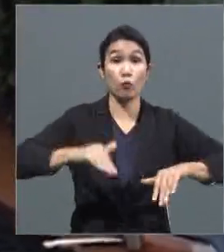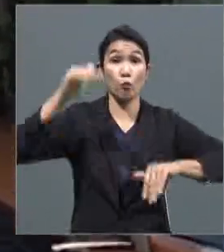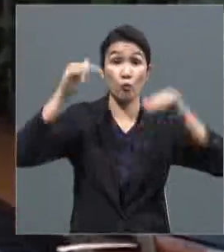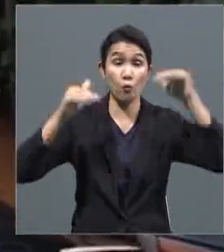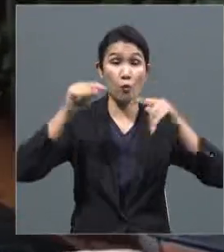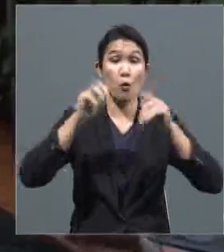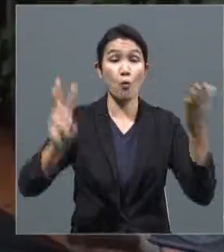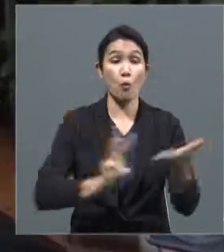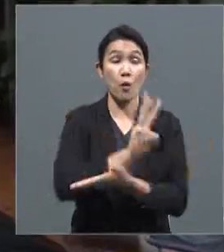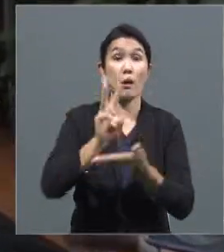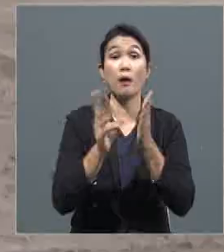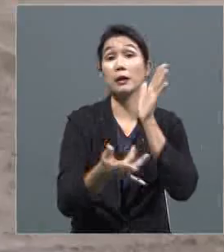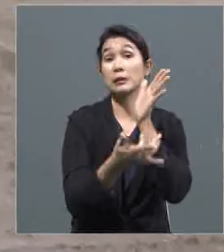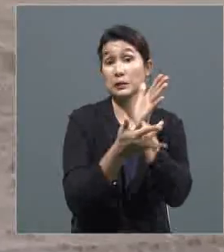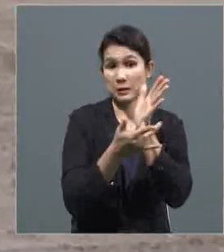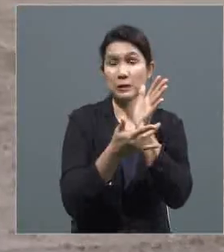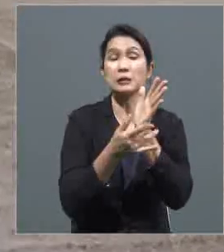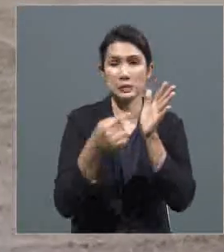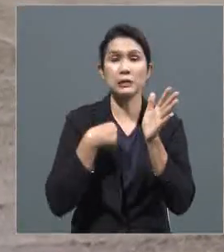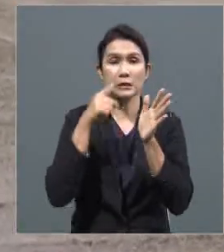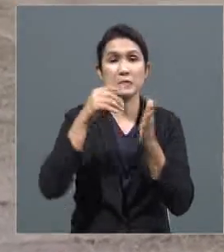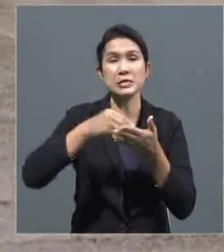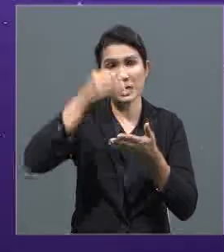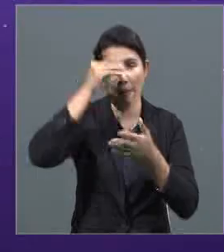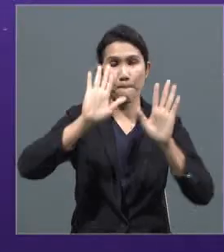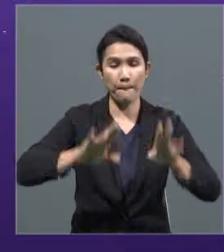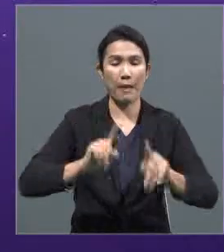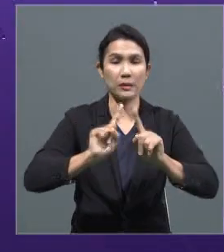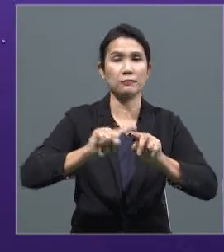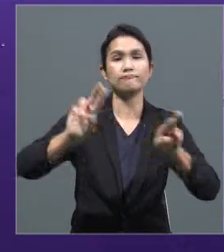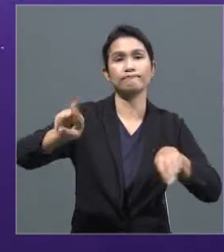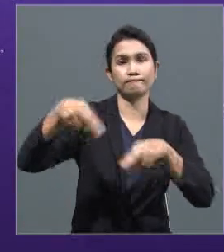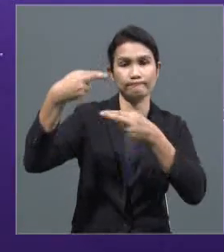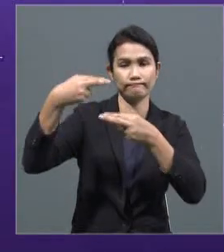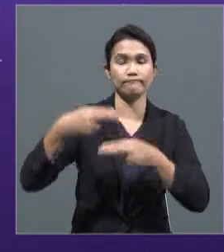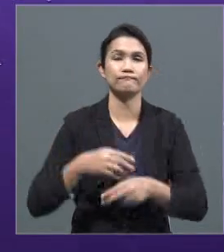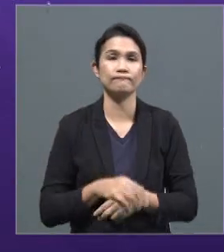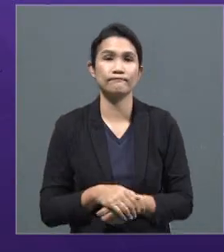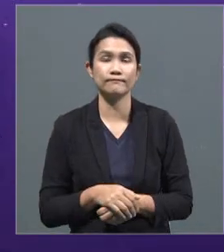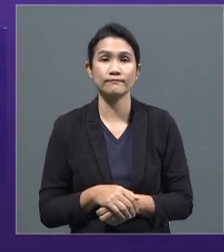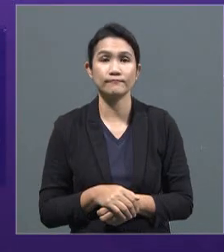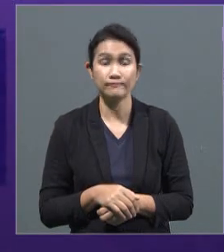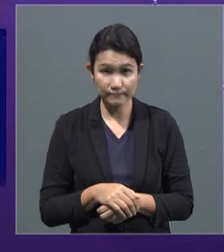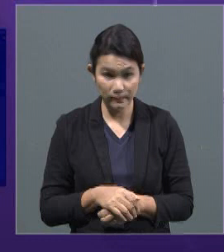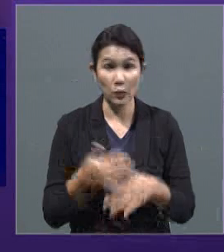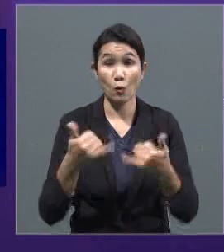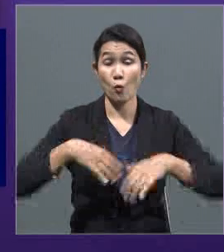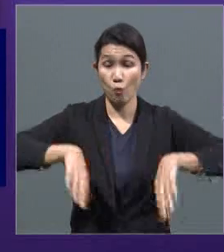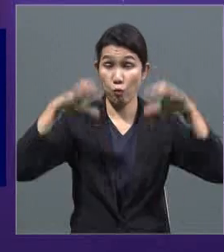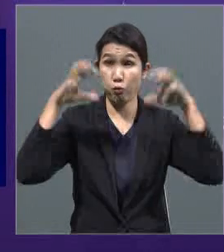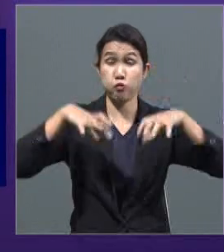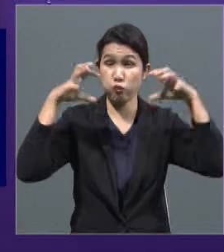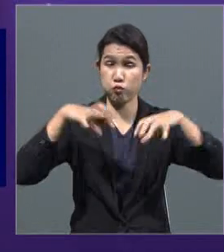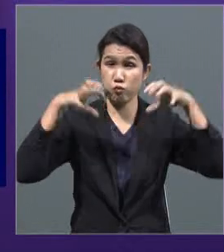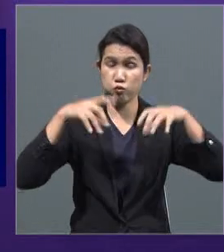างวิทยาลัยเทคนิคน่านก็แจ้งทำการเรียนการสอนในรูปแบบออนไลน์1วันครับ แล้วก็เนื่องจากที่มีฝนตกหนักในพื้นที่